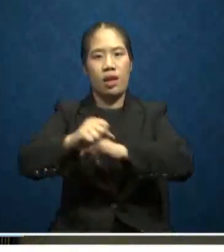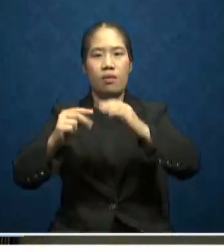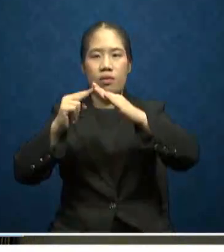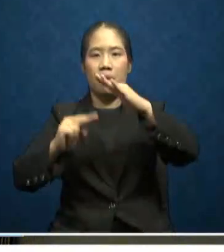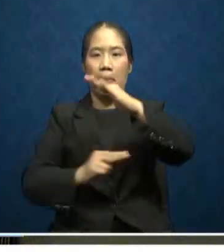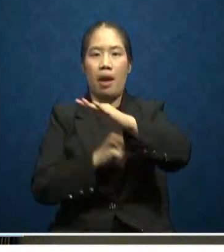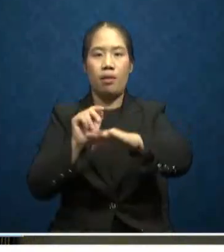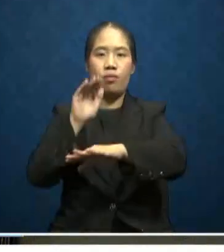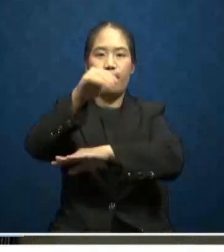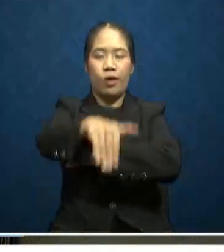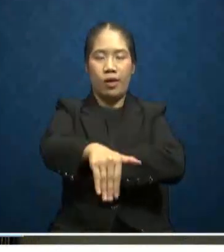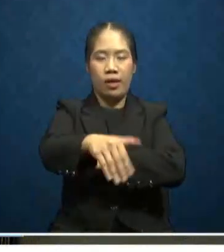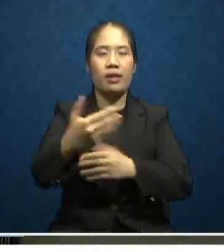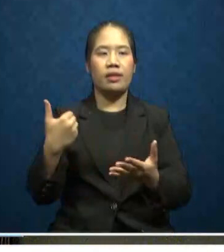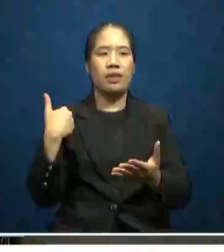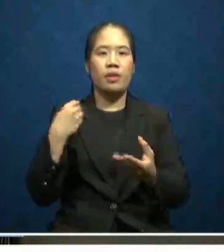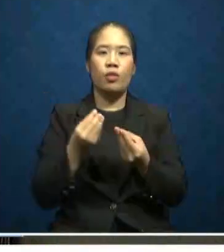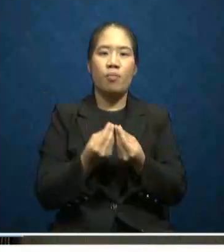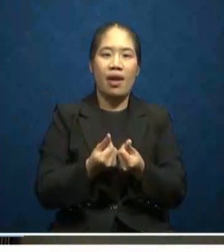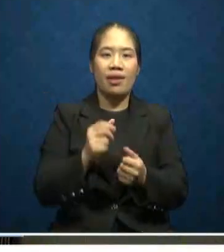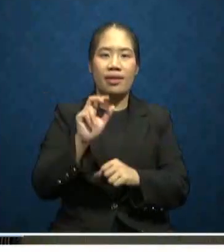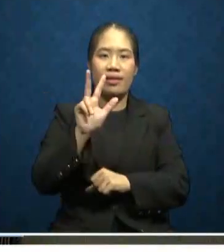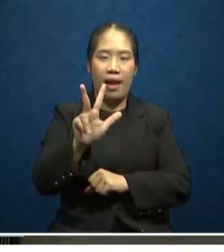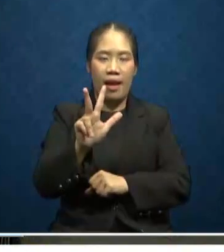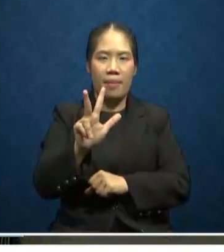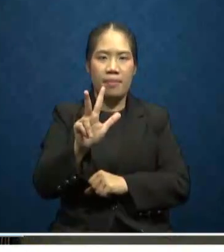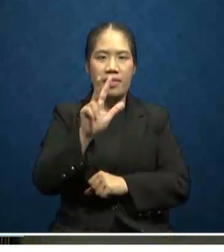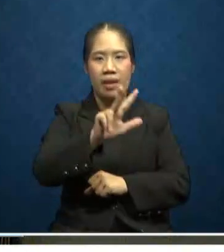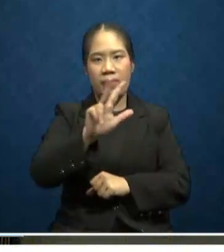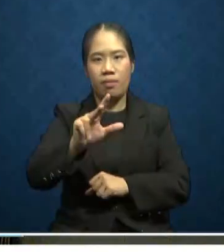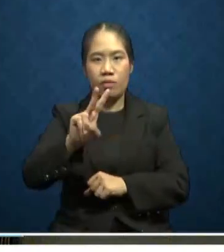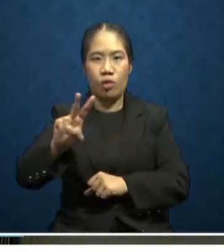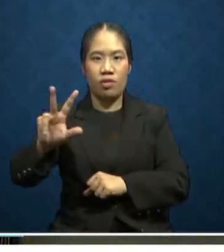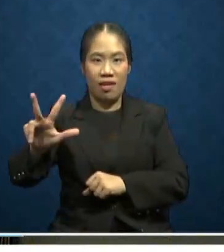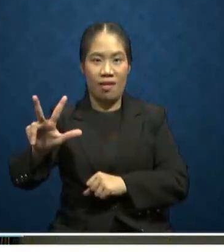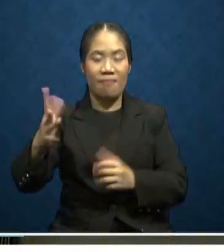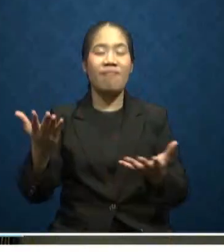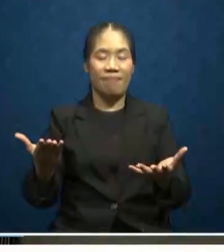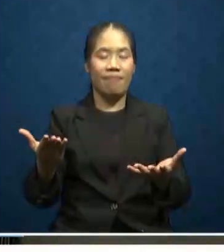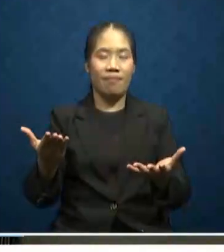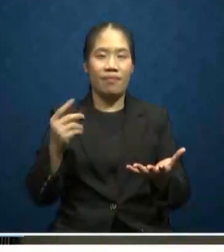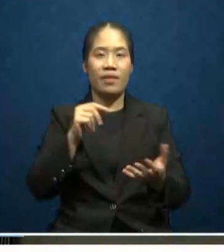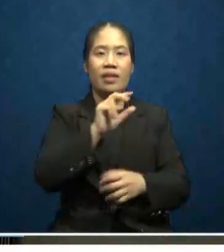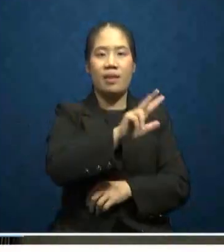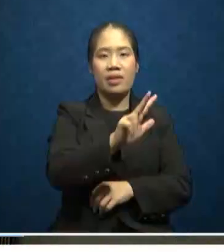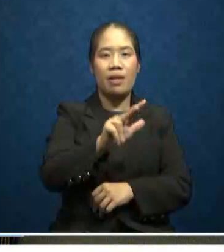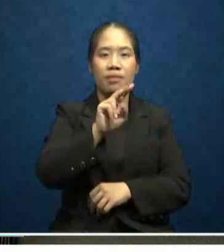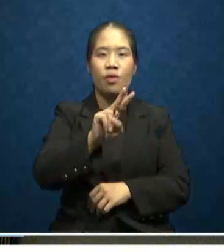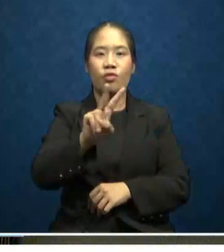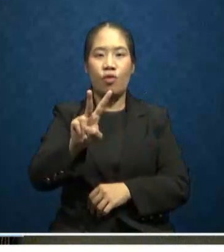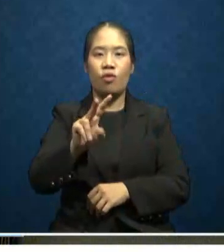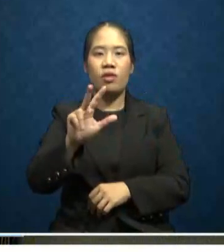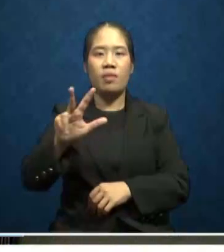ตัดทางหมายเลข3ตัดกับ3323กับ33233322กับ3323